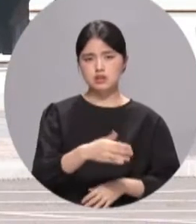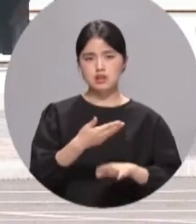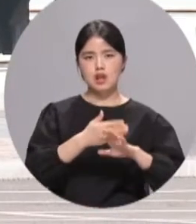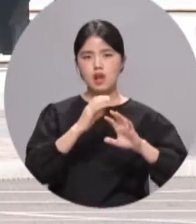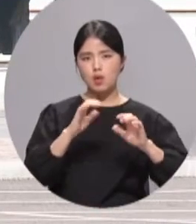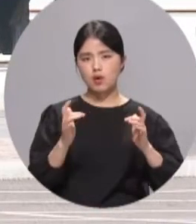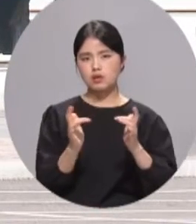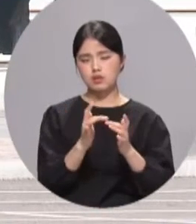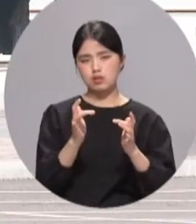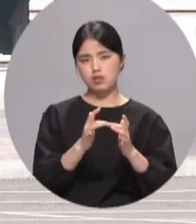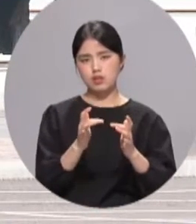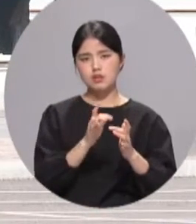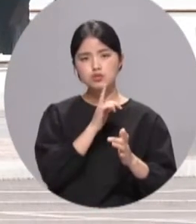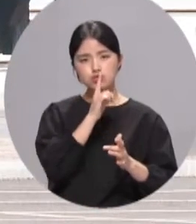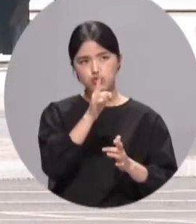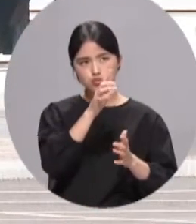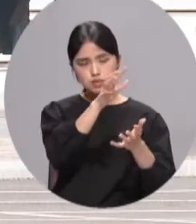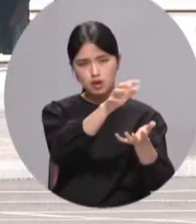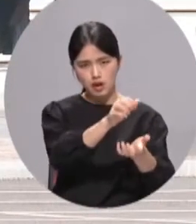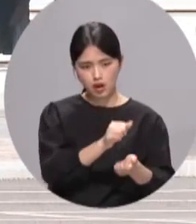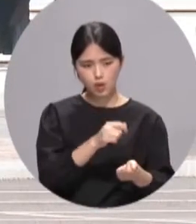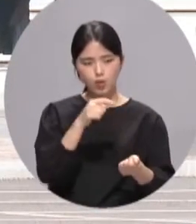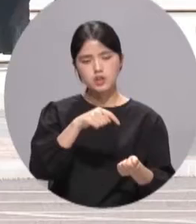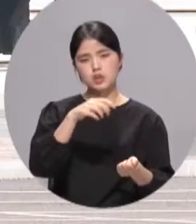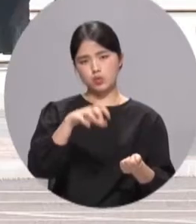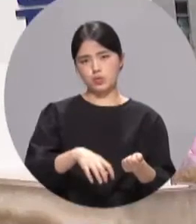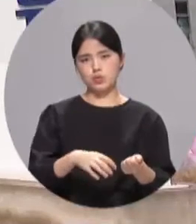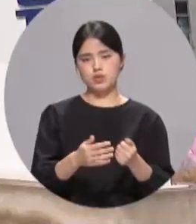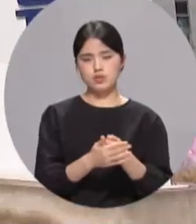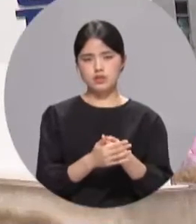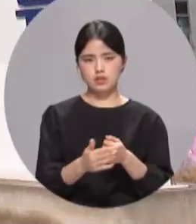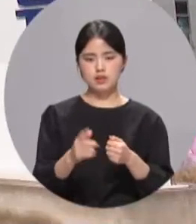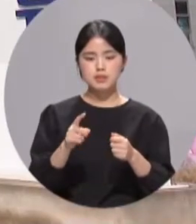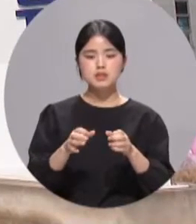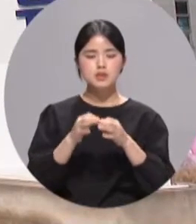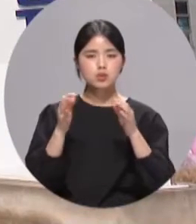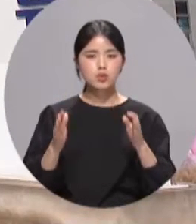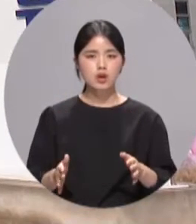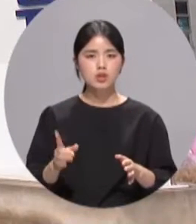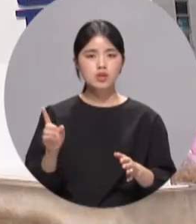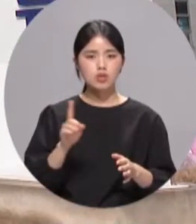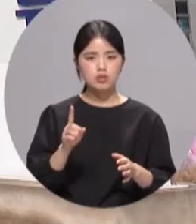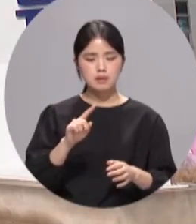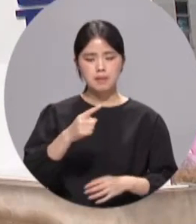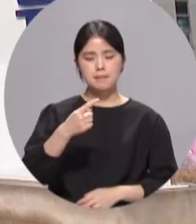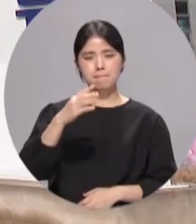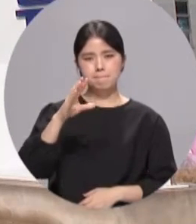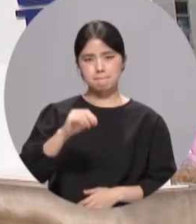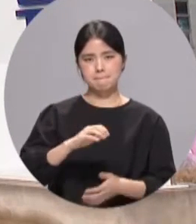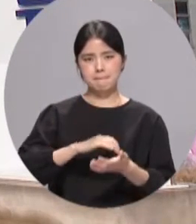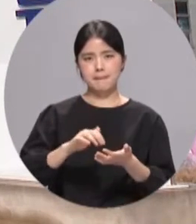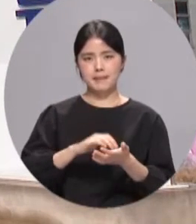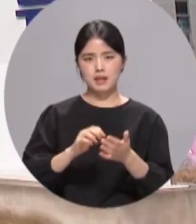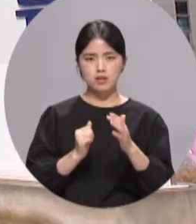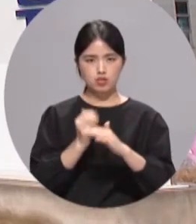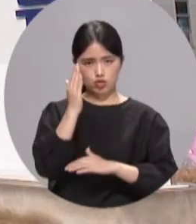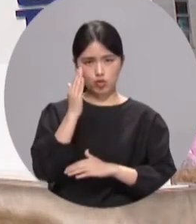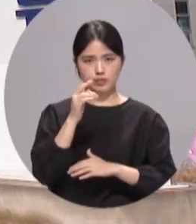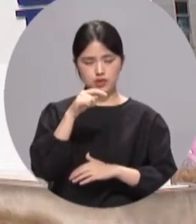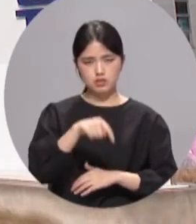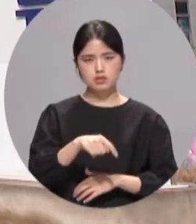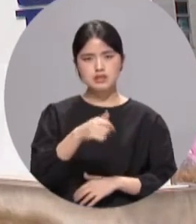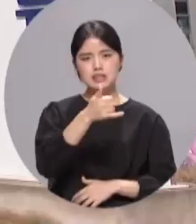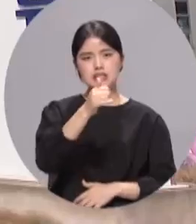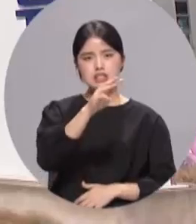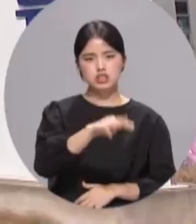전자상거래 주문 물품 등을 취급하는 통관 시설로 그간엔 100만건이 넘는 군산 화물을